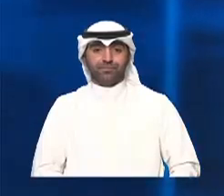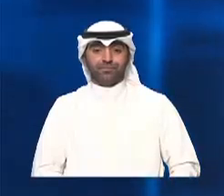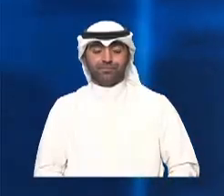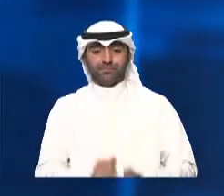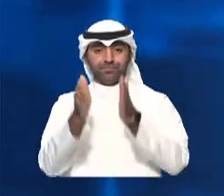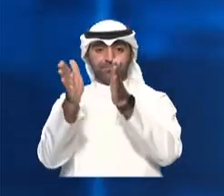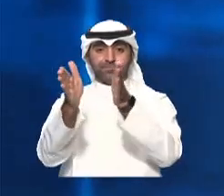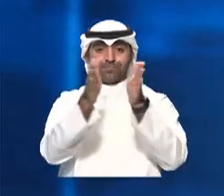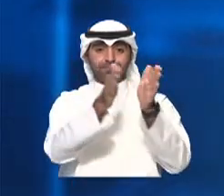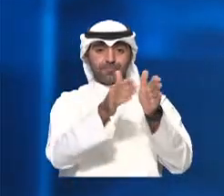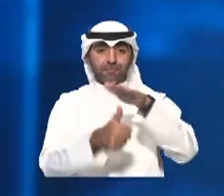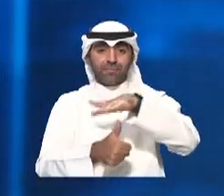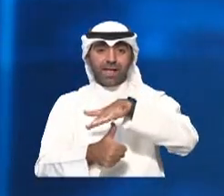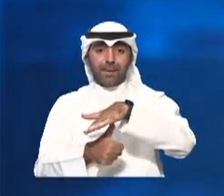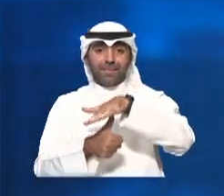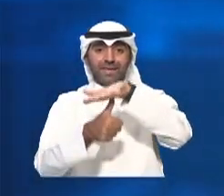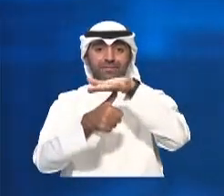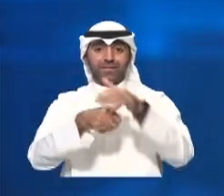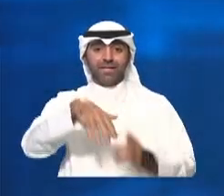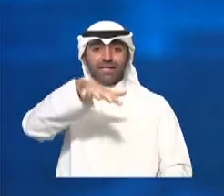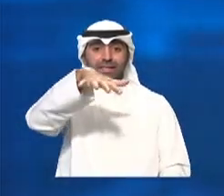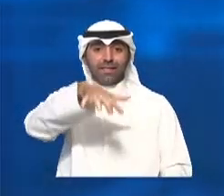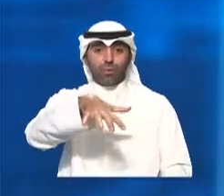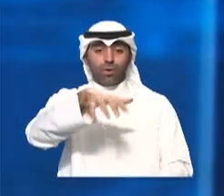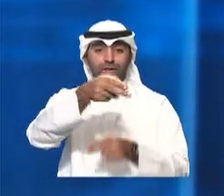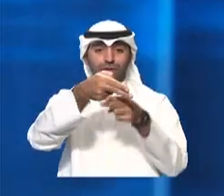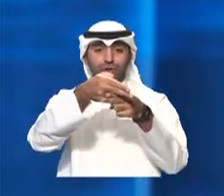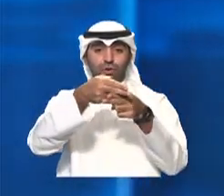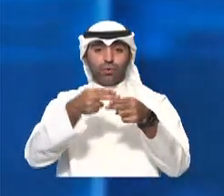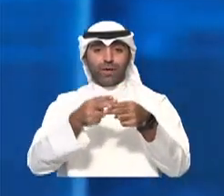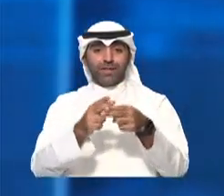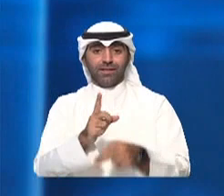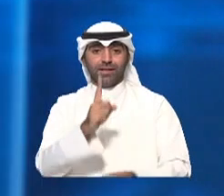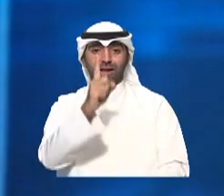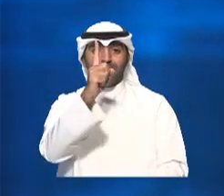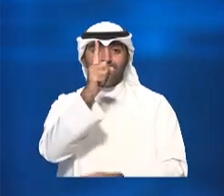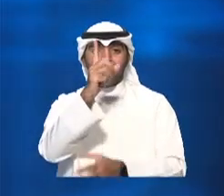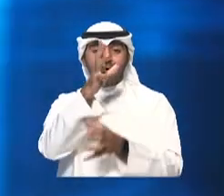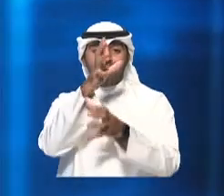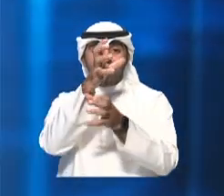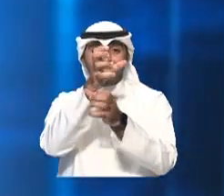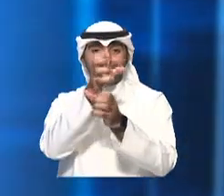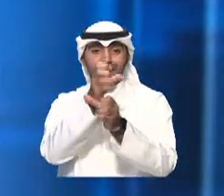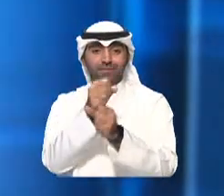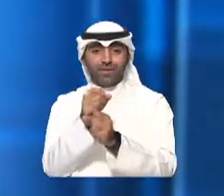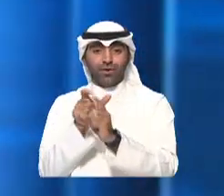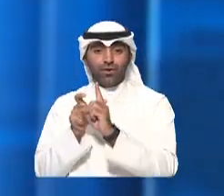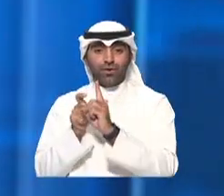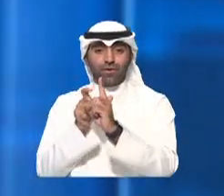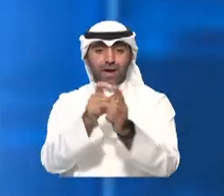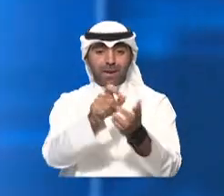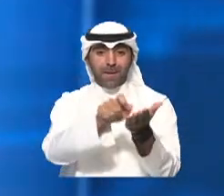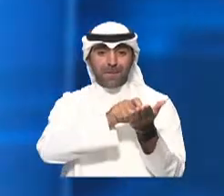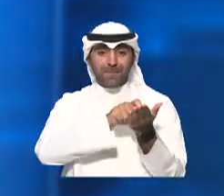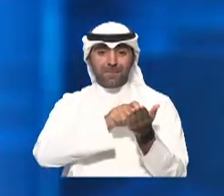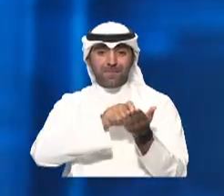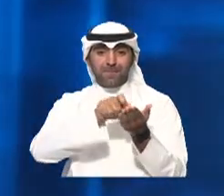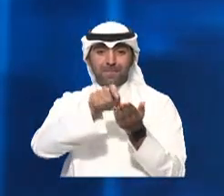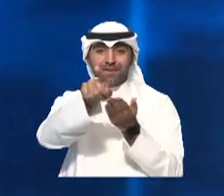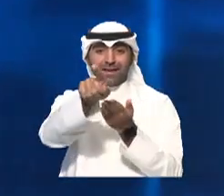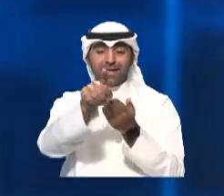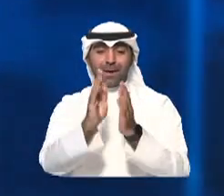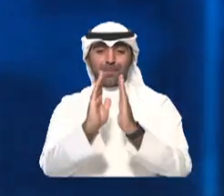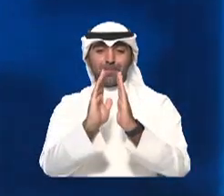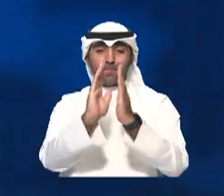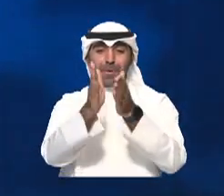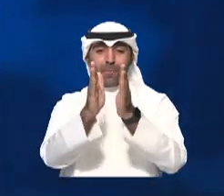بعث حضرة صاحب السمو أمير البلاد الشيخ نواف الأحمد الجابر الصباح حفظه الله ورعاه ببرقية تهنئة إلى صاحب الجلالة الملك